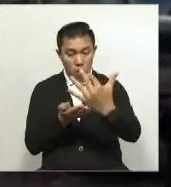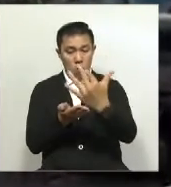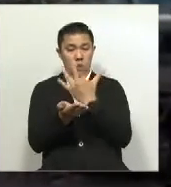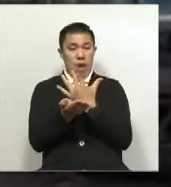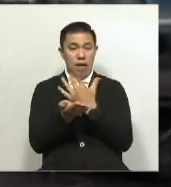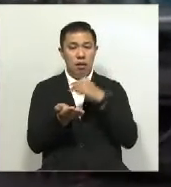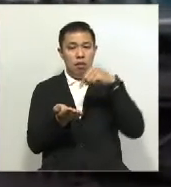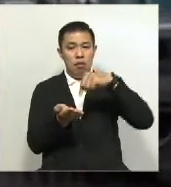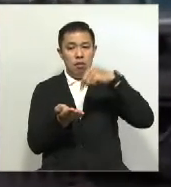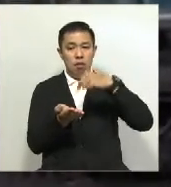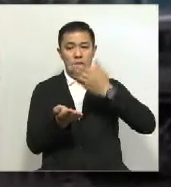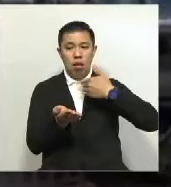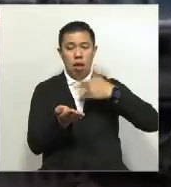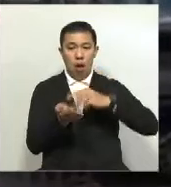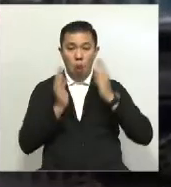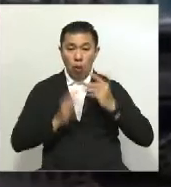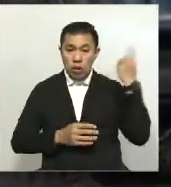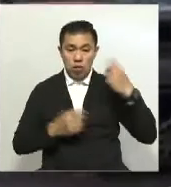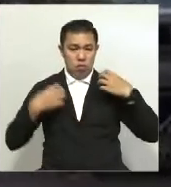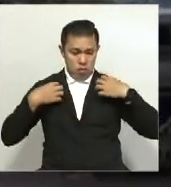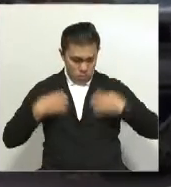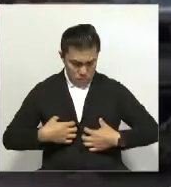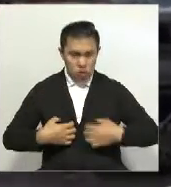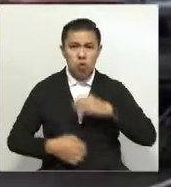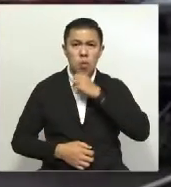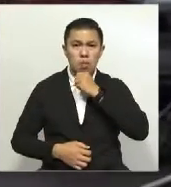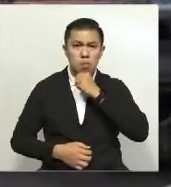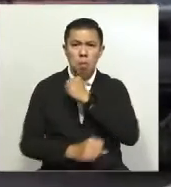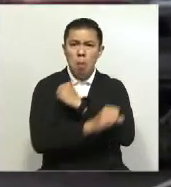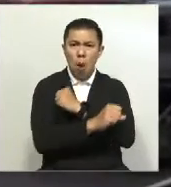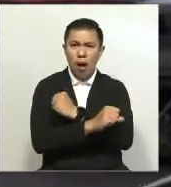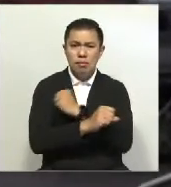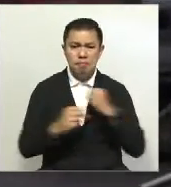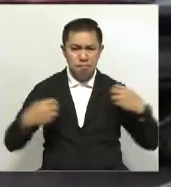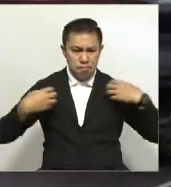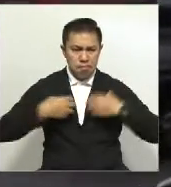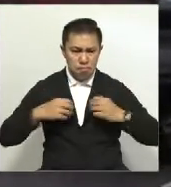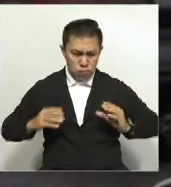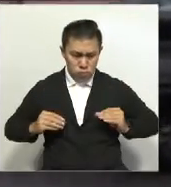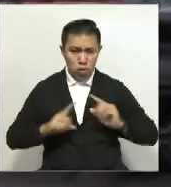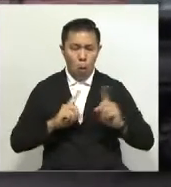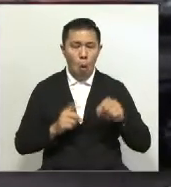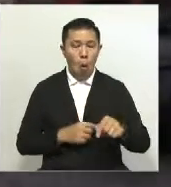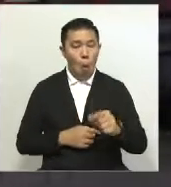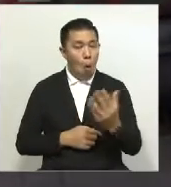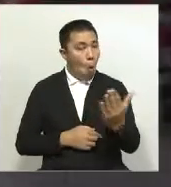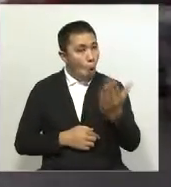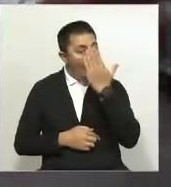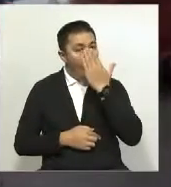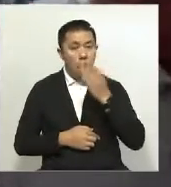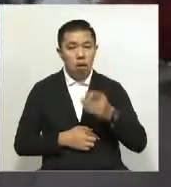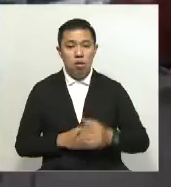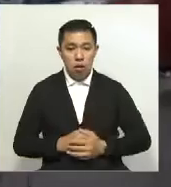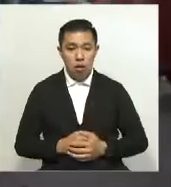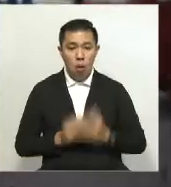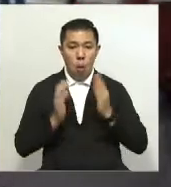รือยืนยันว่านักท่องเที่ยวทุกคนนั้นสวมชูชีพนะคะแต่ว่าเหตุที่เกิดขึ้นนั้นเป็นเหตุสุดวิสัยจริงๆท